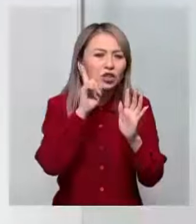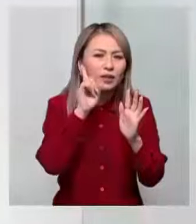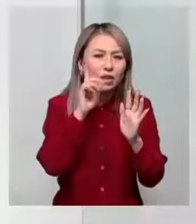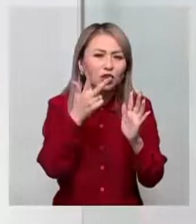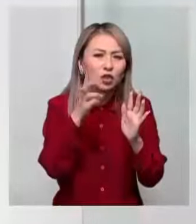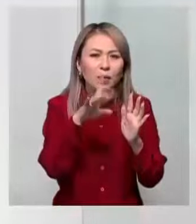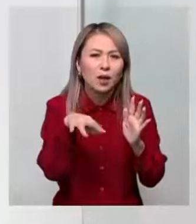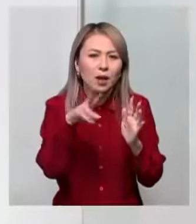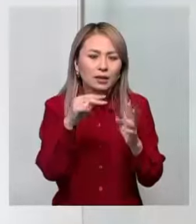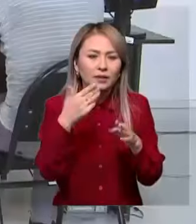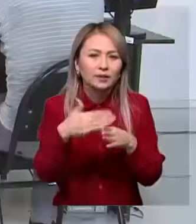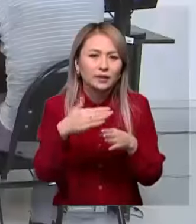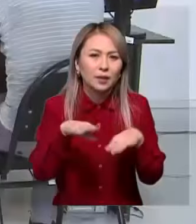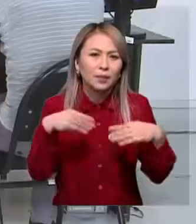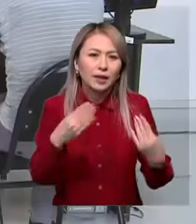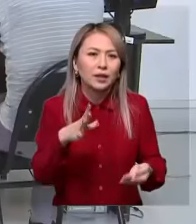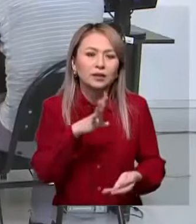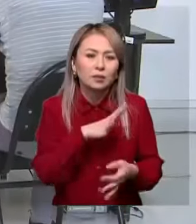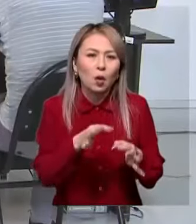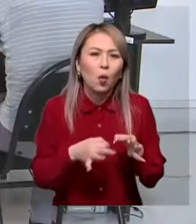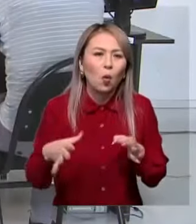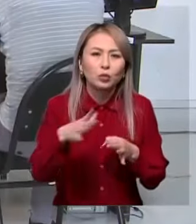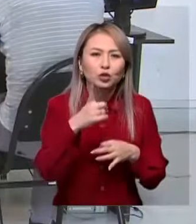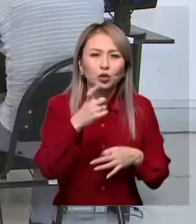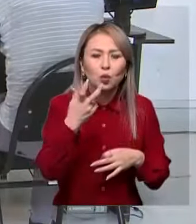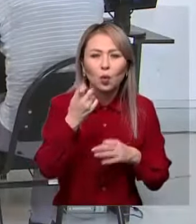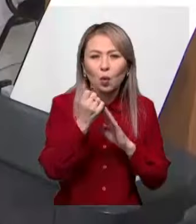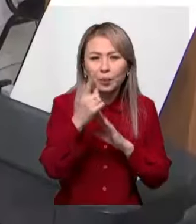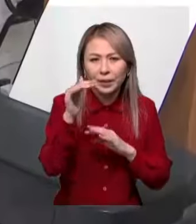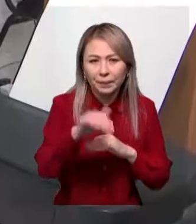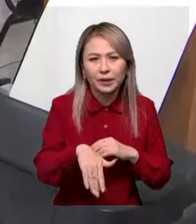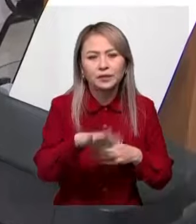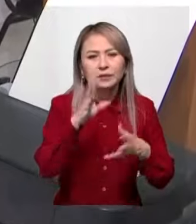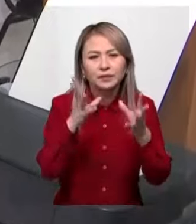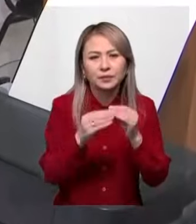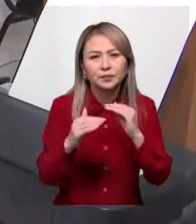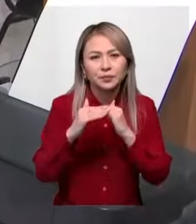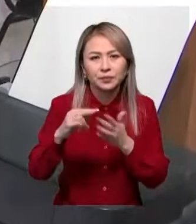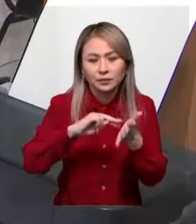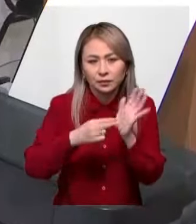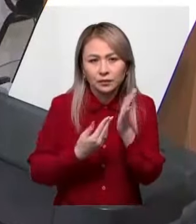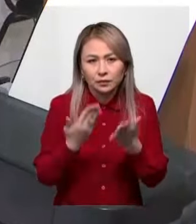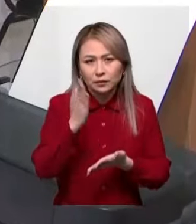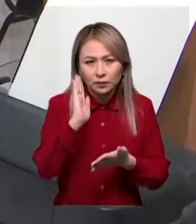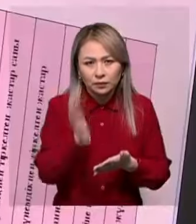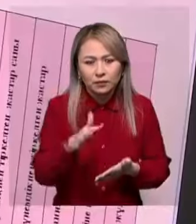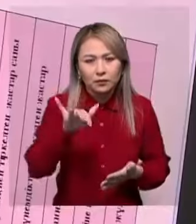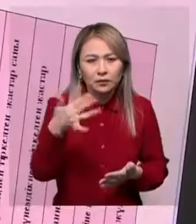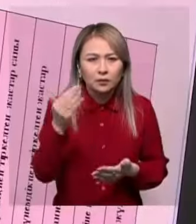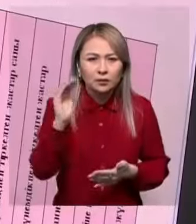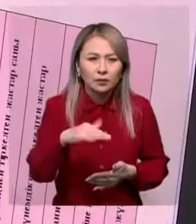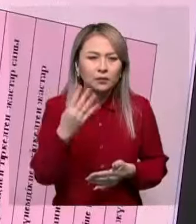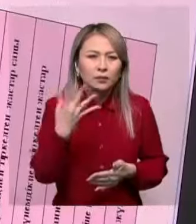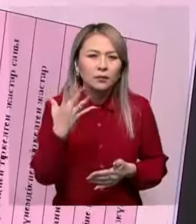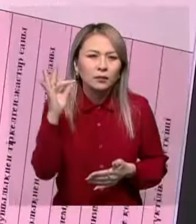миллиардқа жуық ақша шағын несие берілді. Биыл облыста 111 мың адамды жұмыспен қамту жоспарланып отырса, соның 50 мыңы, яғни